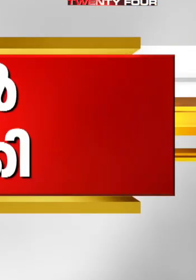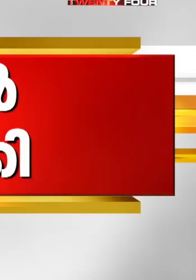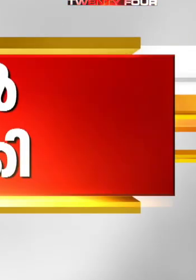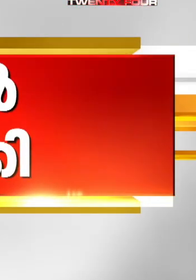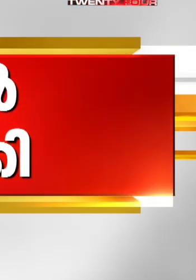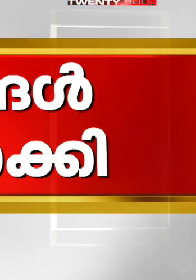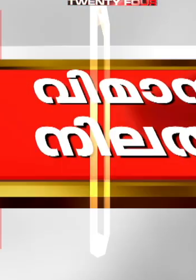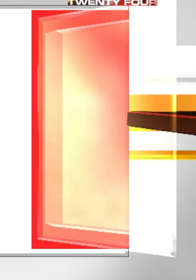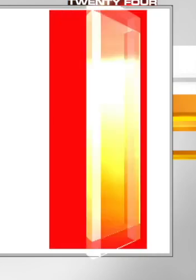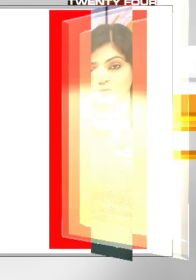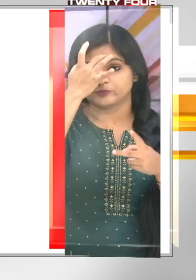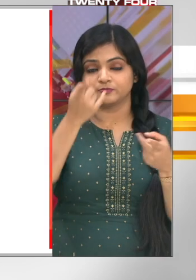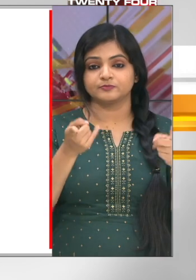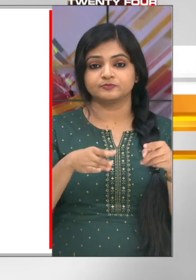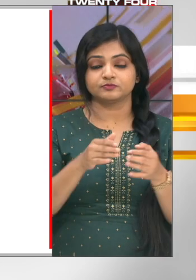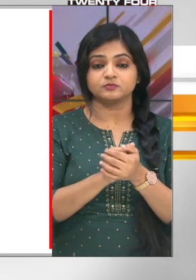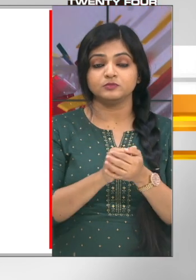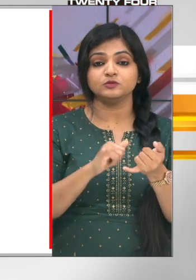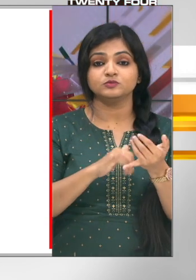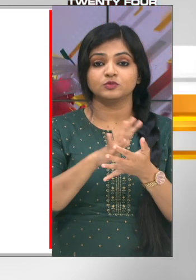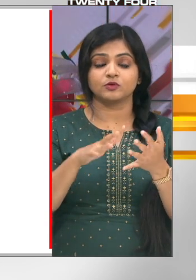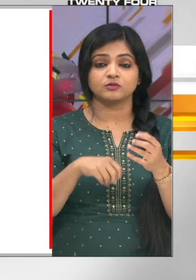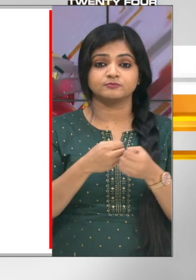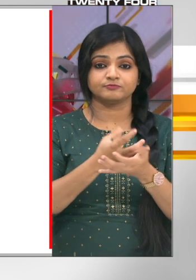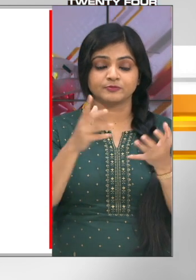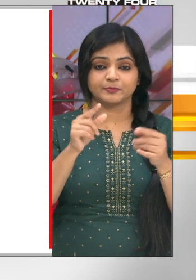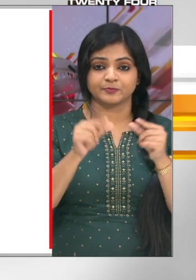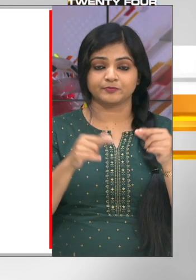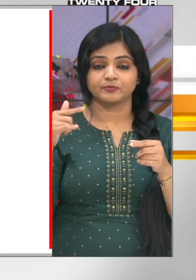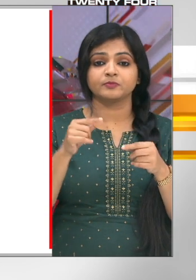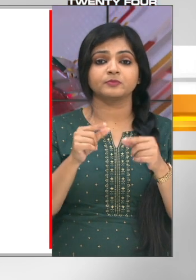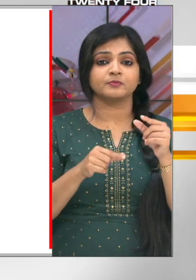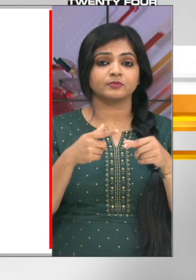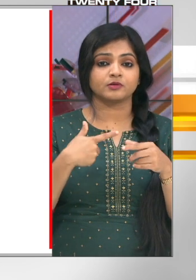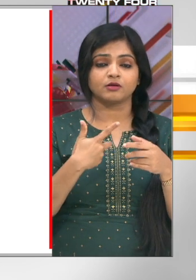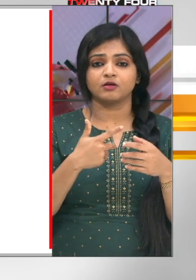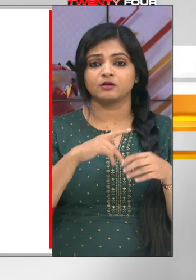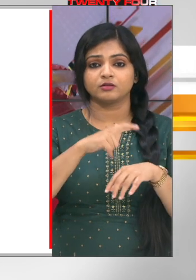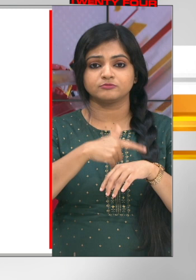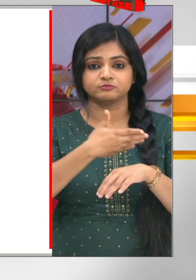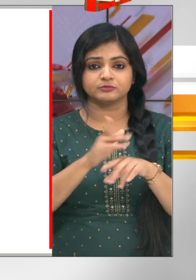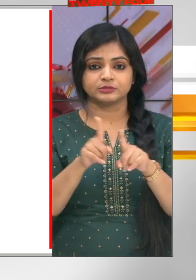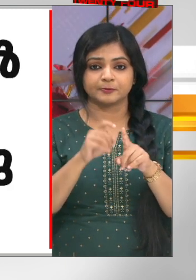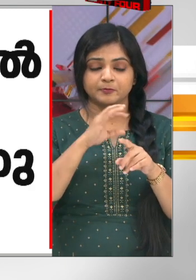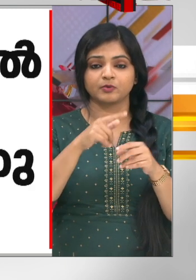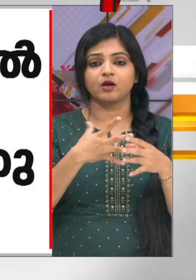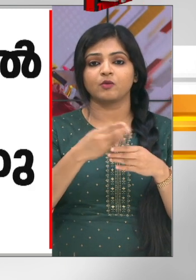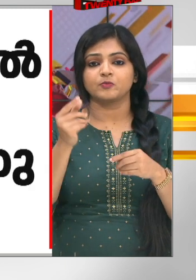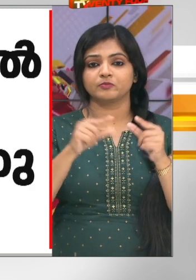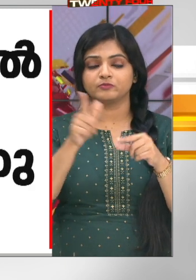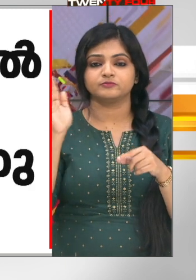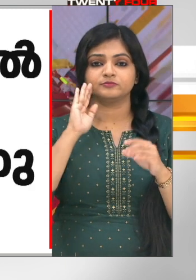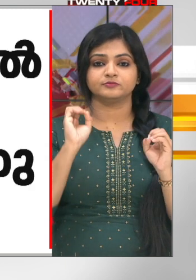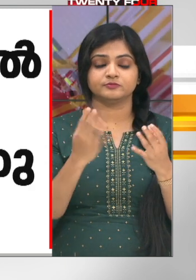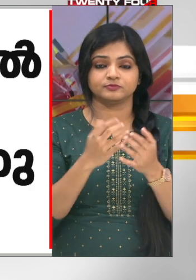സമൂഹ മാധ്യമങ്ങളിലൂടെ ഈ വിവരങ്ങൾ പങ്കുവെക്കുമ്പോഴാണ് ആദ്യം ഈ വിവരം പുറം ലോകം അറിയുന്നത്. പിന്നീട് വ്യോമയാന മേഖലയുടെ ചുമതലയുള്ള FAA